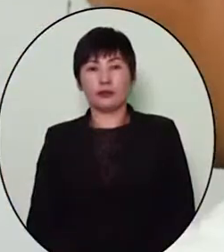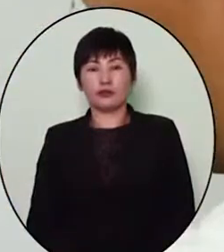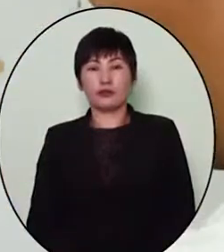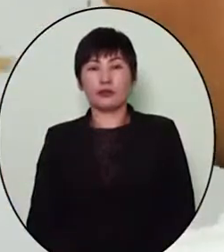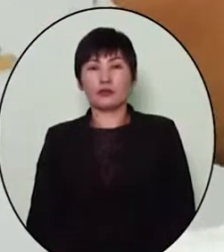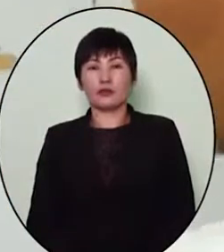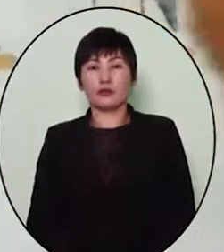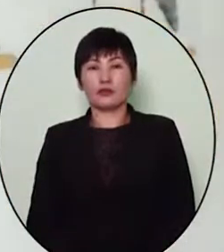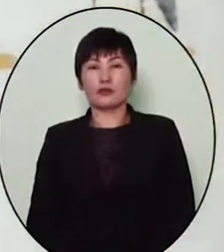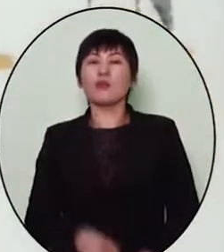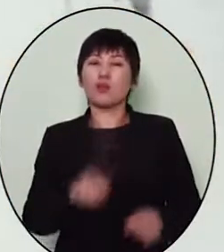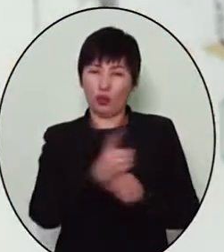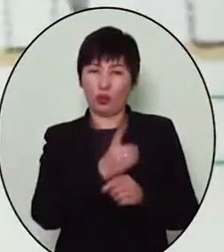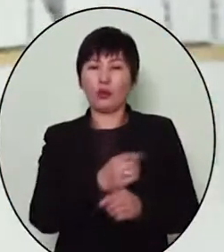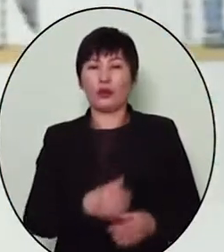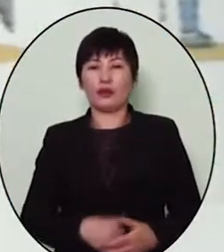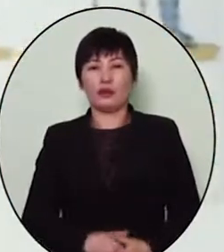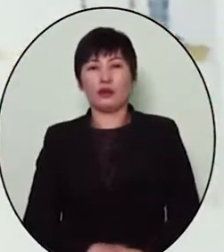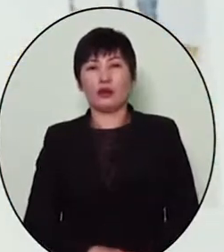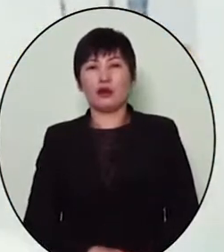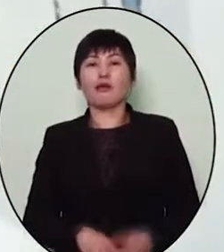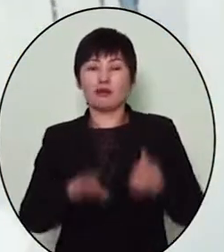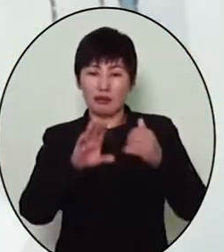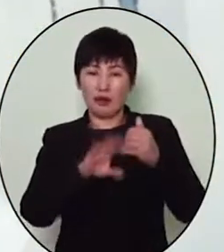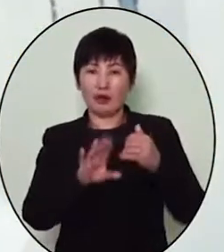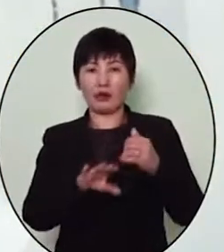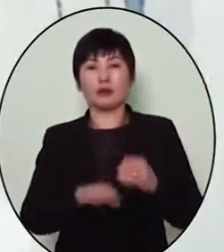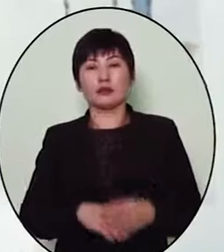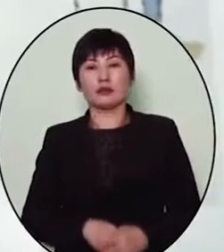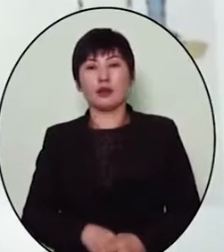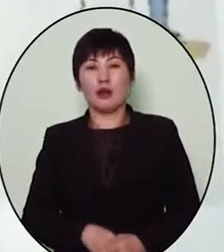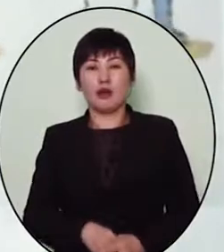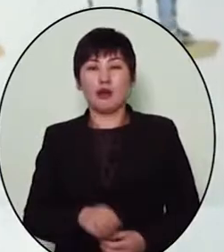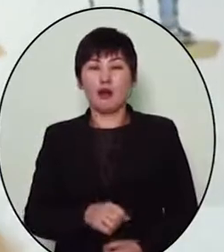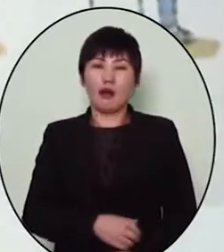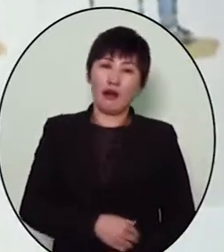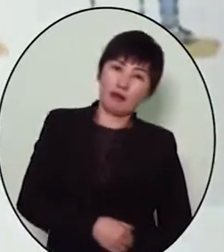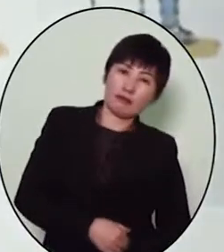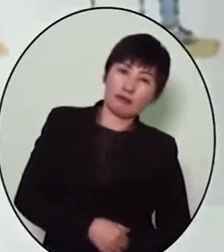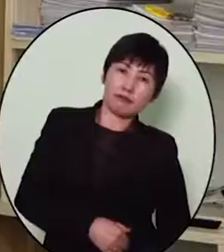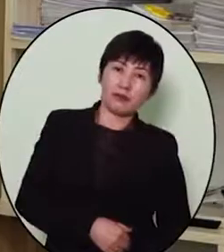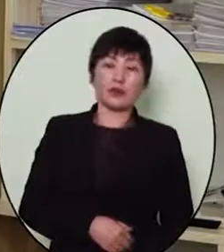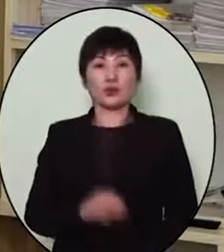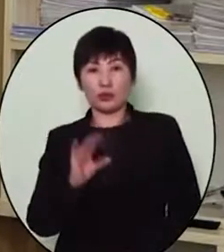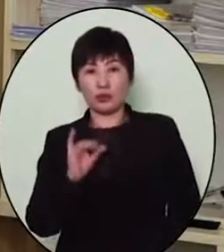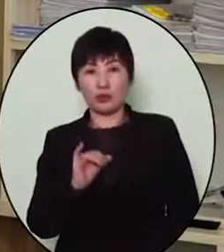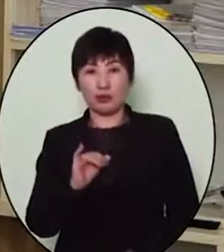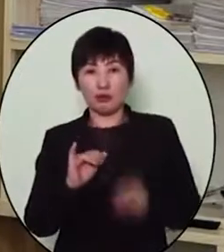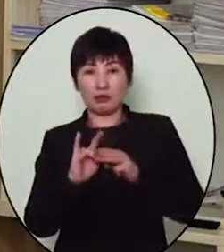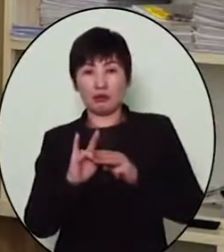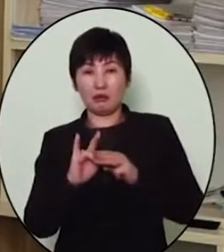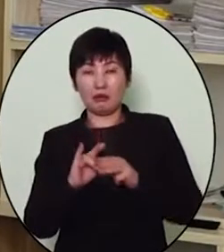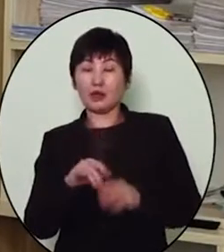Ингэж суух нь буруу юм байна. Хоёр дахь хүүхдийг ажиглая. Хажуу тийшээ далиж суусан